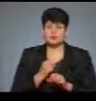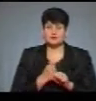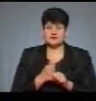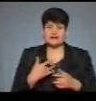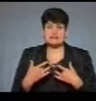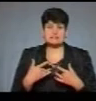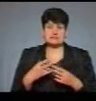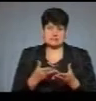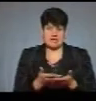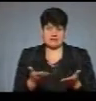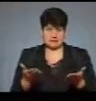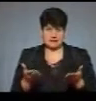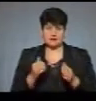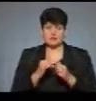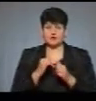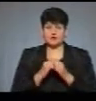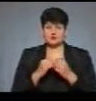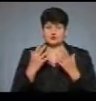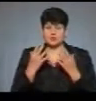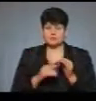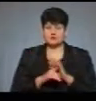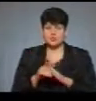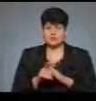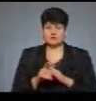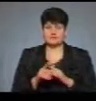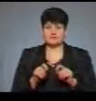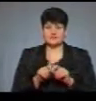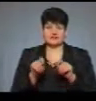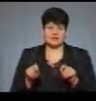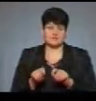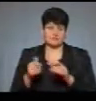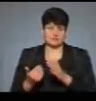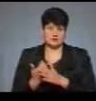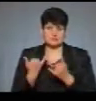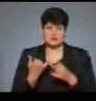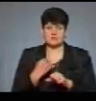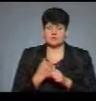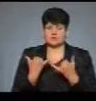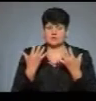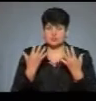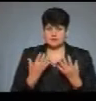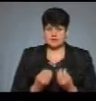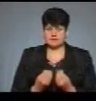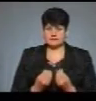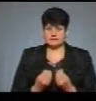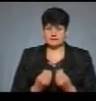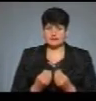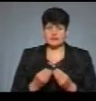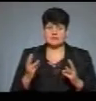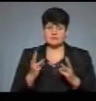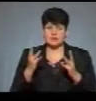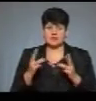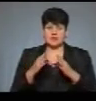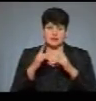сцена. І щодня ми почали відкривати кожні локації. У нас працює на сьогоднішній день на запаленні ялинки.